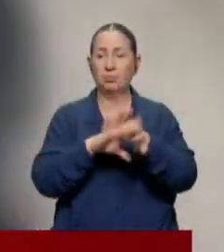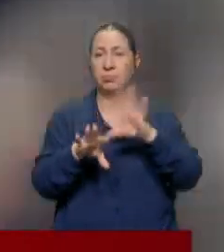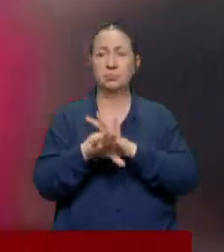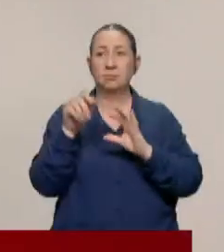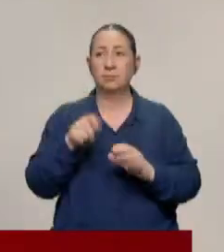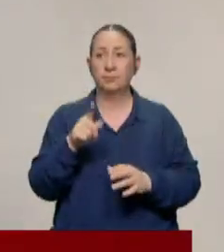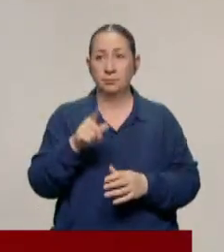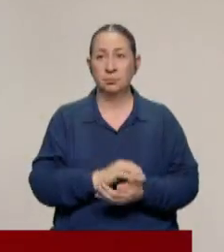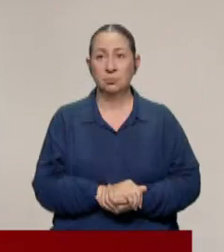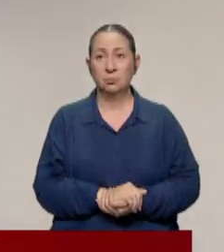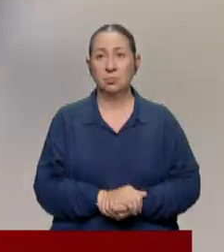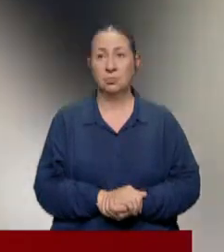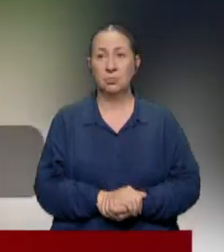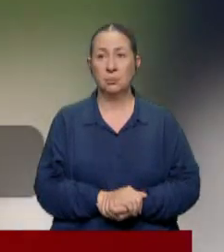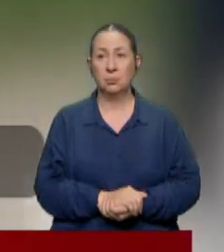kelepçe taktı.